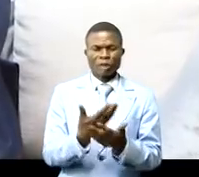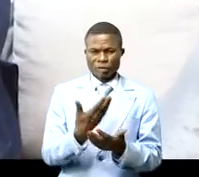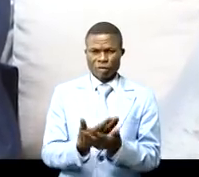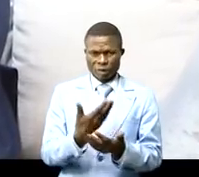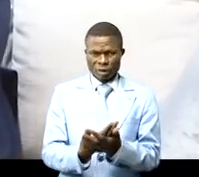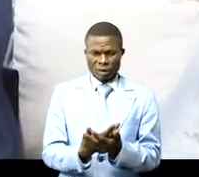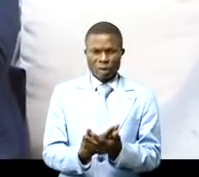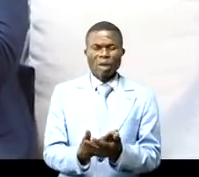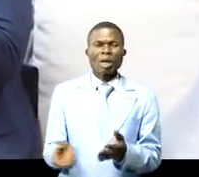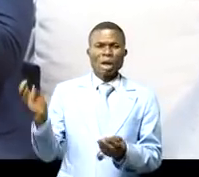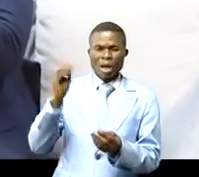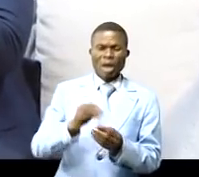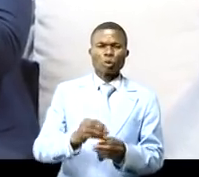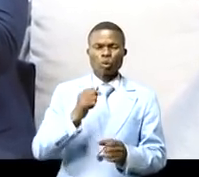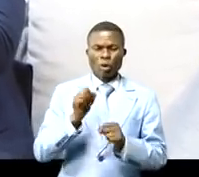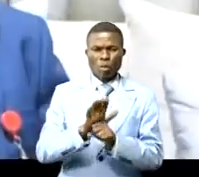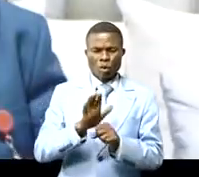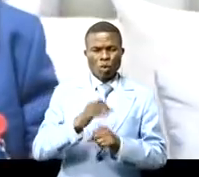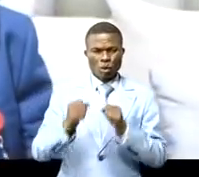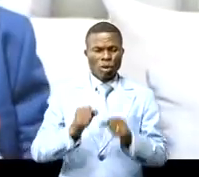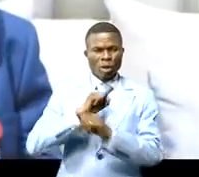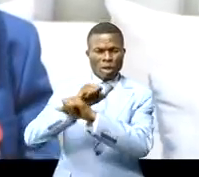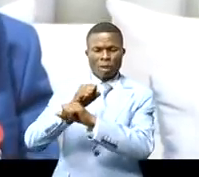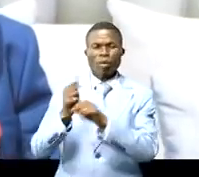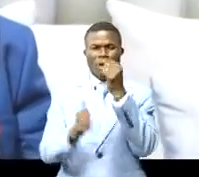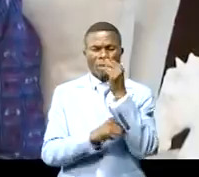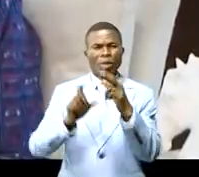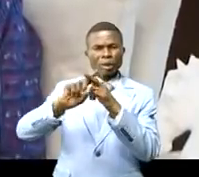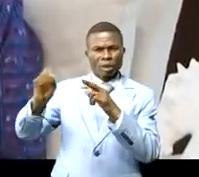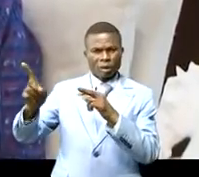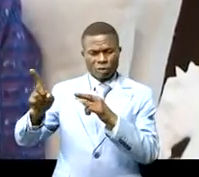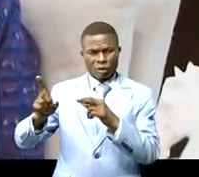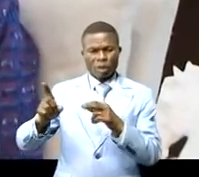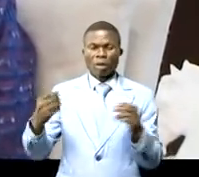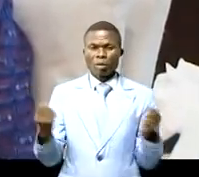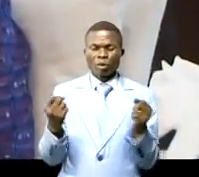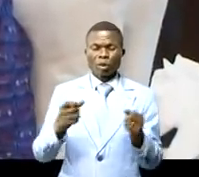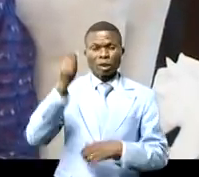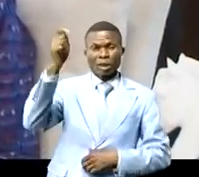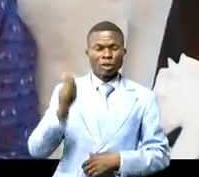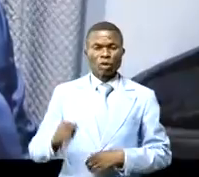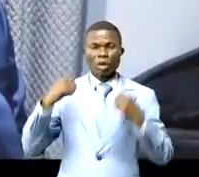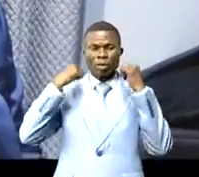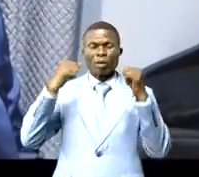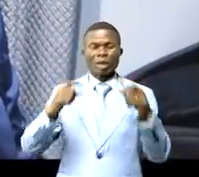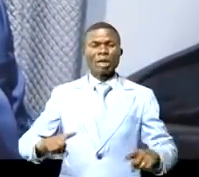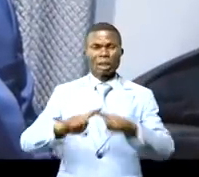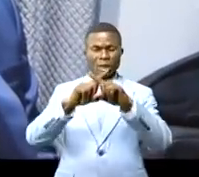de redoubler d'efforts pour protéger les civils qui fuient par peur des groupes armés et des